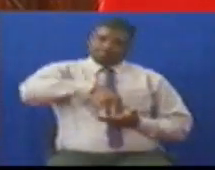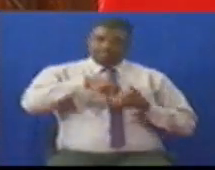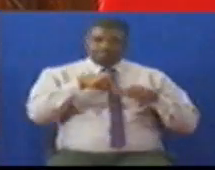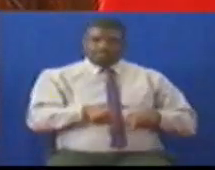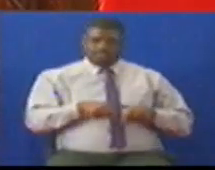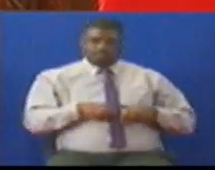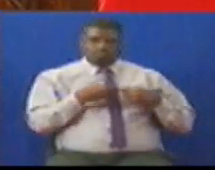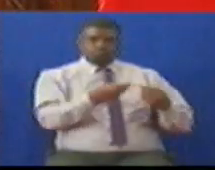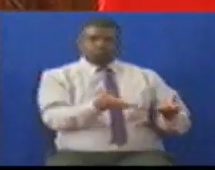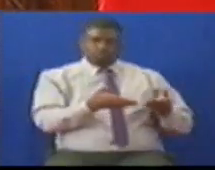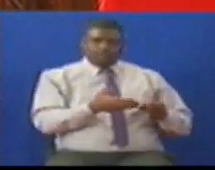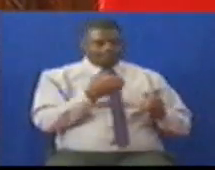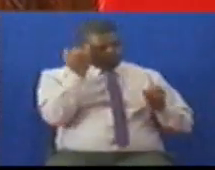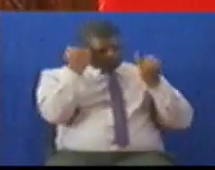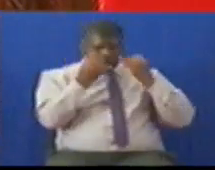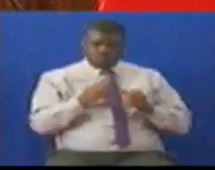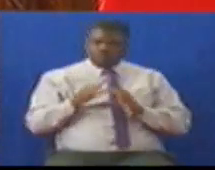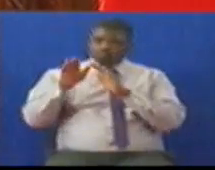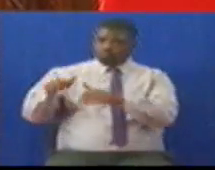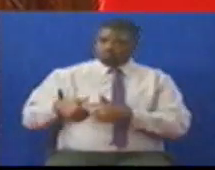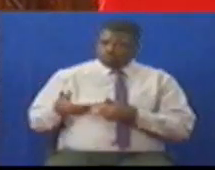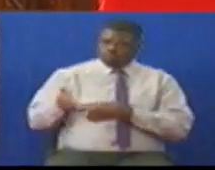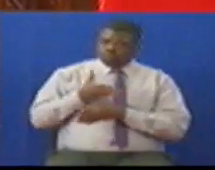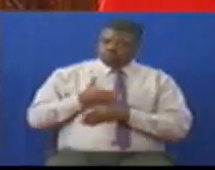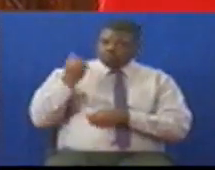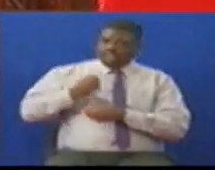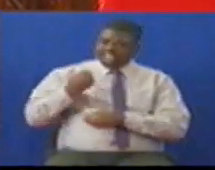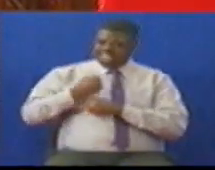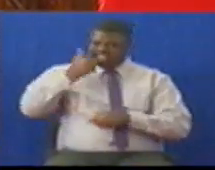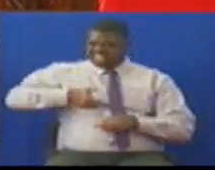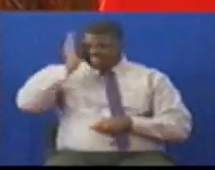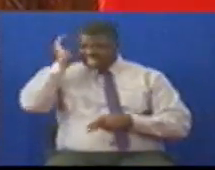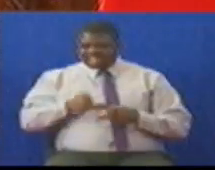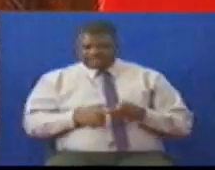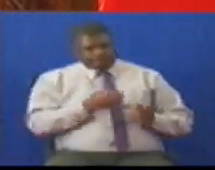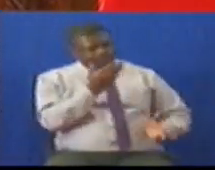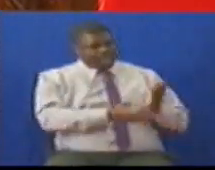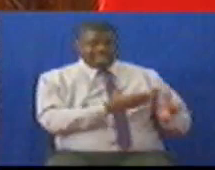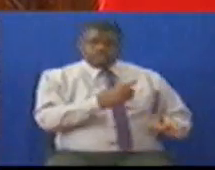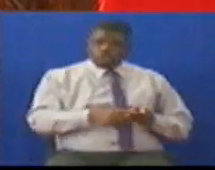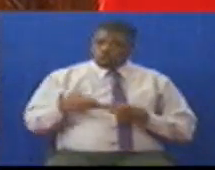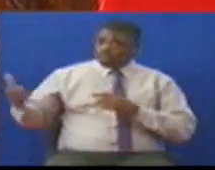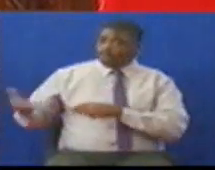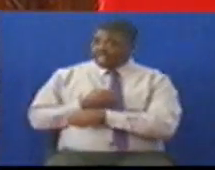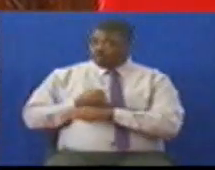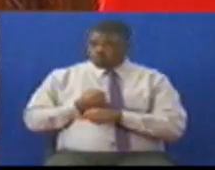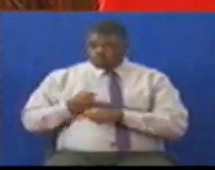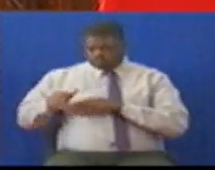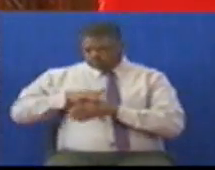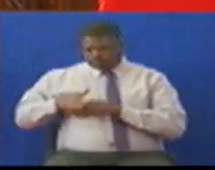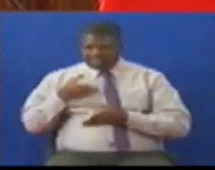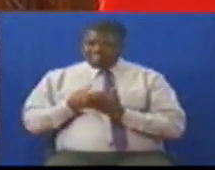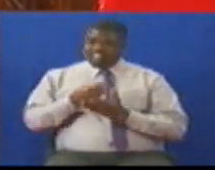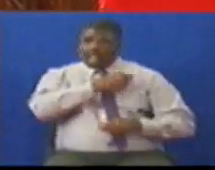ya kambi rasmi ya upinzani bungeni kuhusu utendaji kazi wa serikali pamoja na makadirio ya mapato na matumizi ya fedha ya ofisi ya